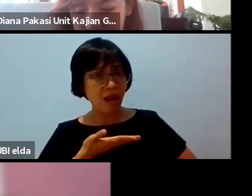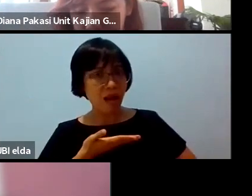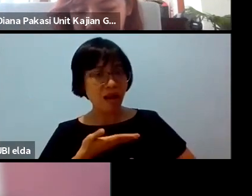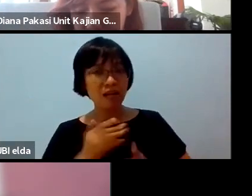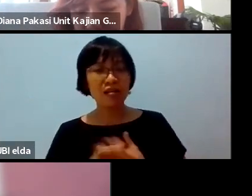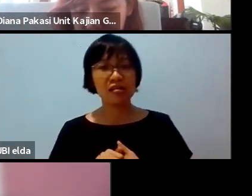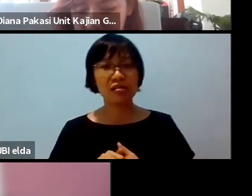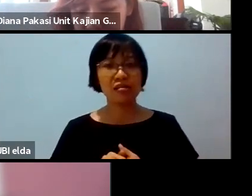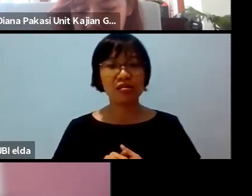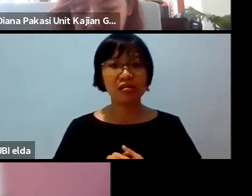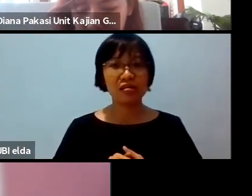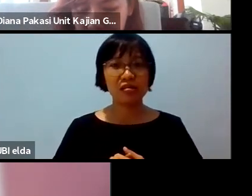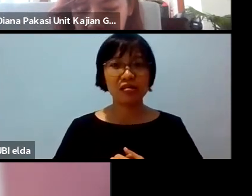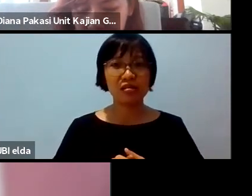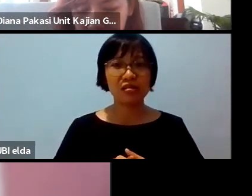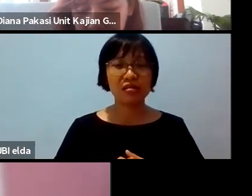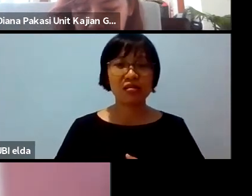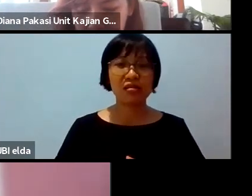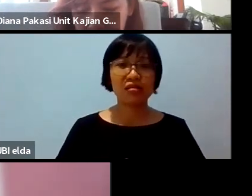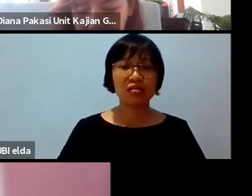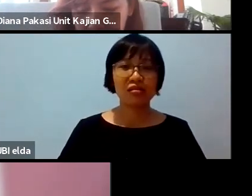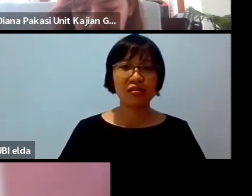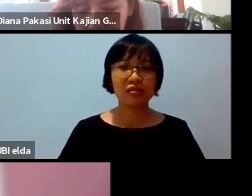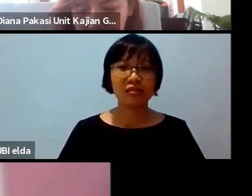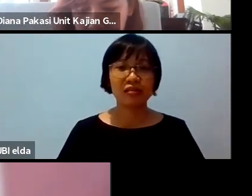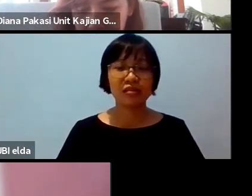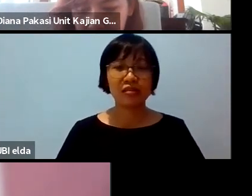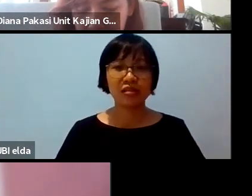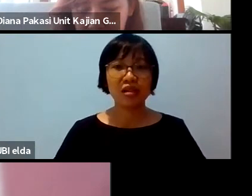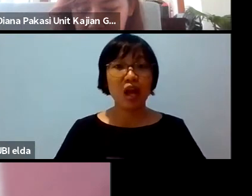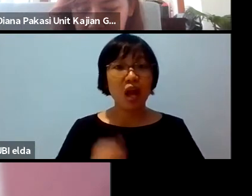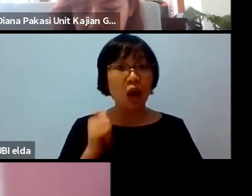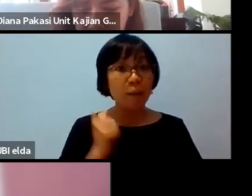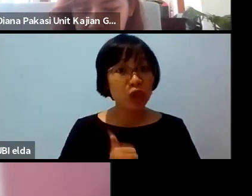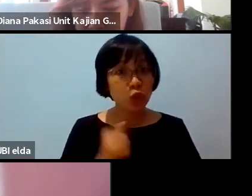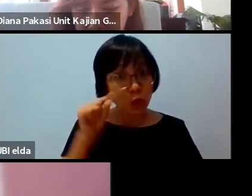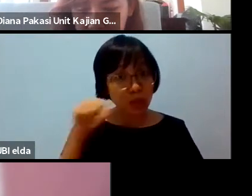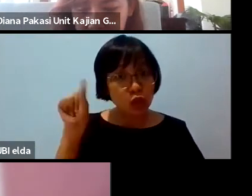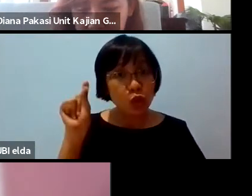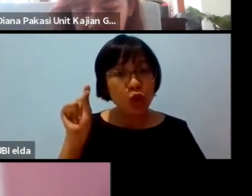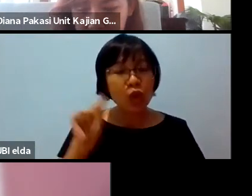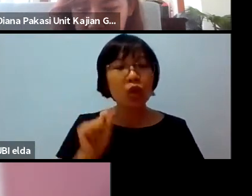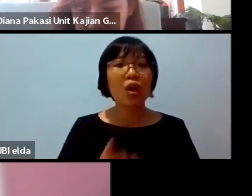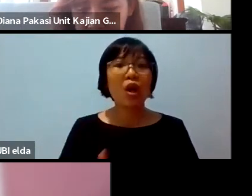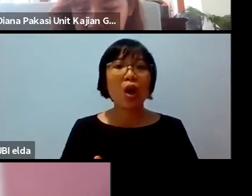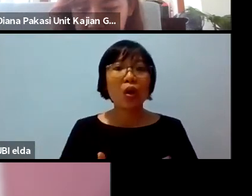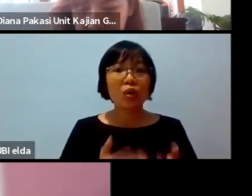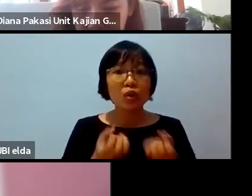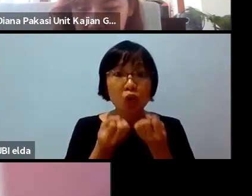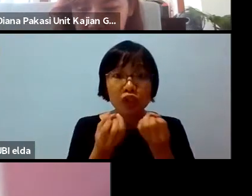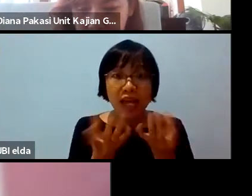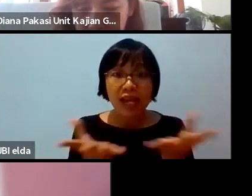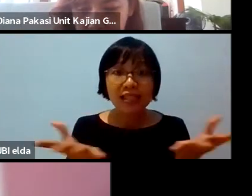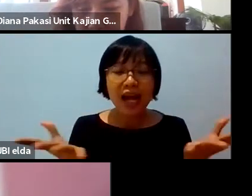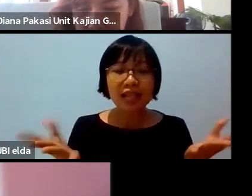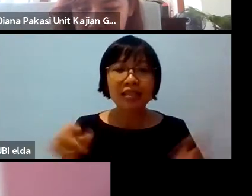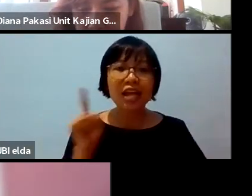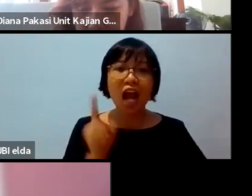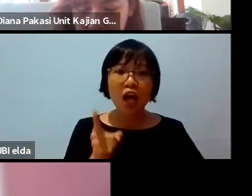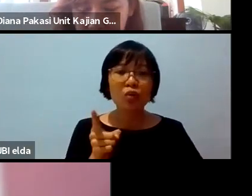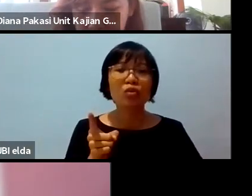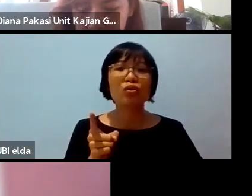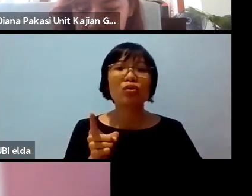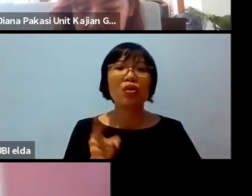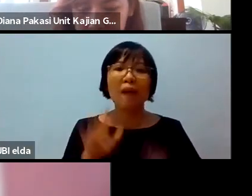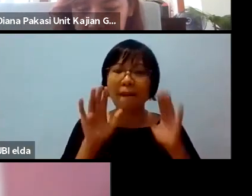sosialisasi lebih banyak harus dilakukan untuk memberikan penyadaran. Memang sampai saat ini yang sekarang